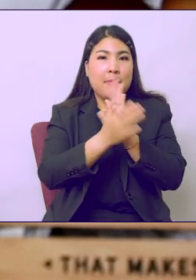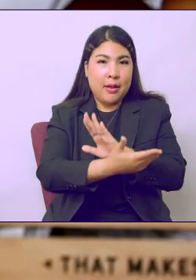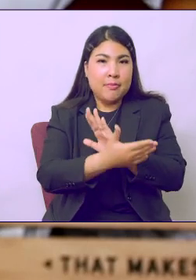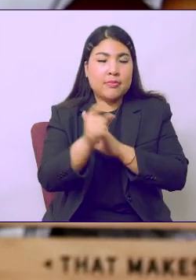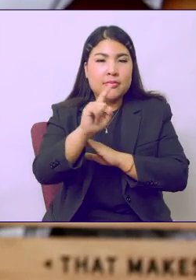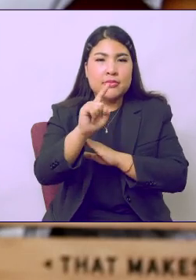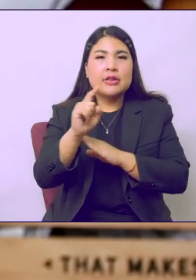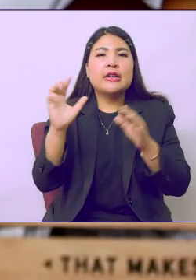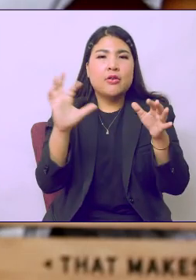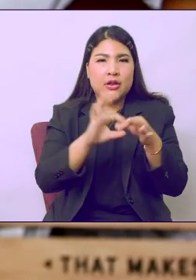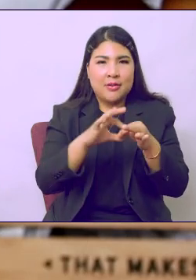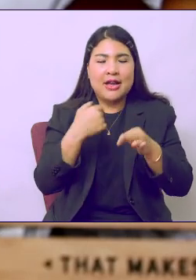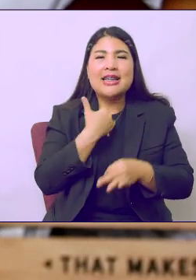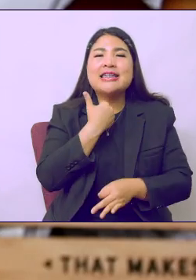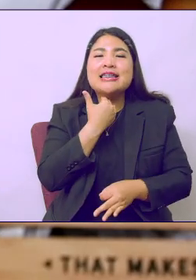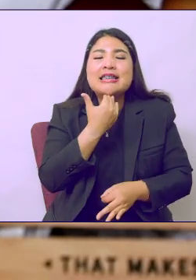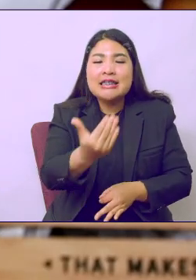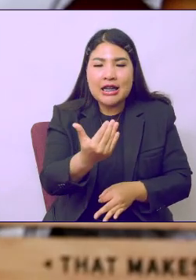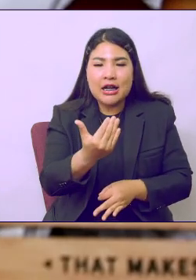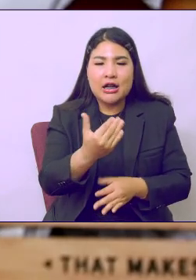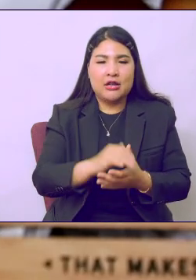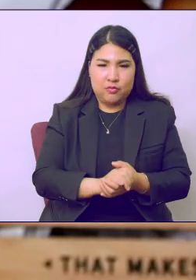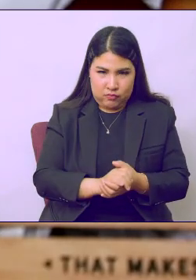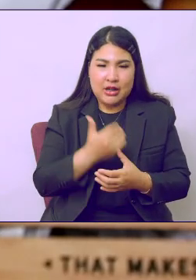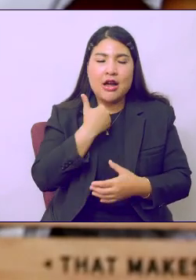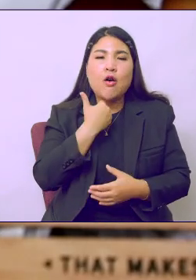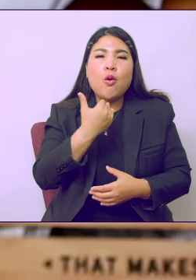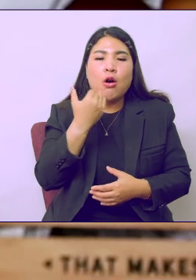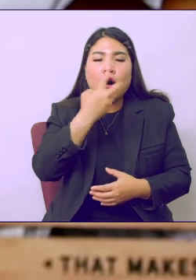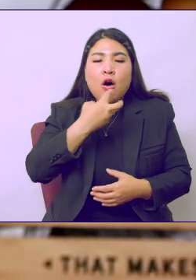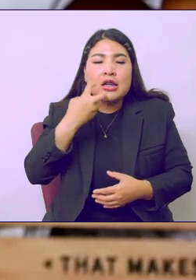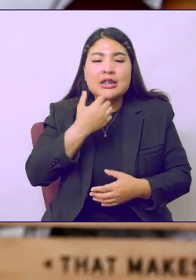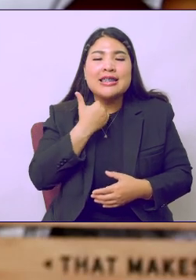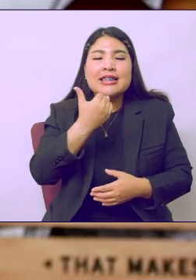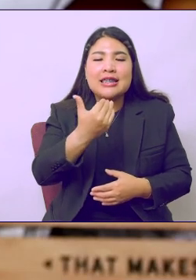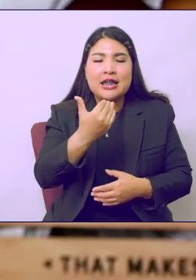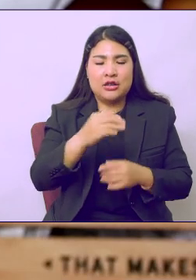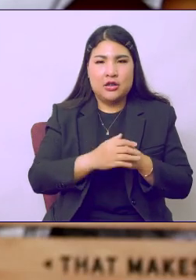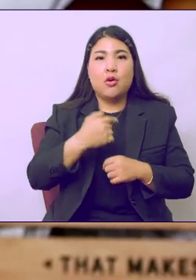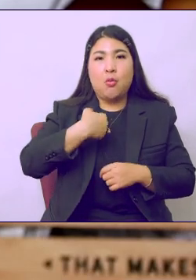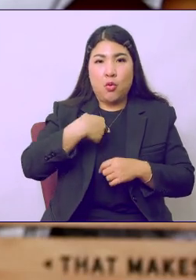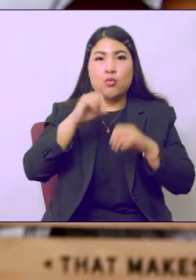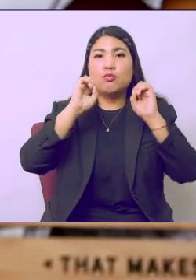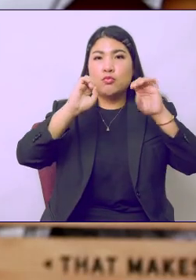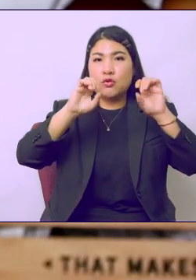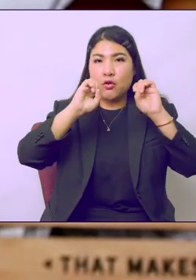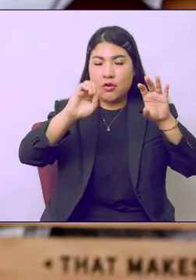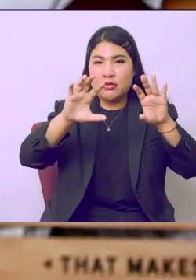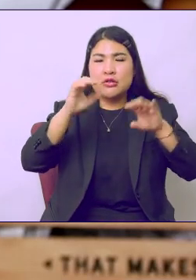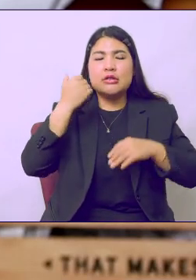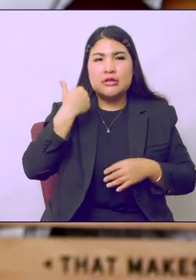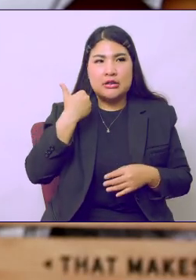CH chantingหรือการออกเสียงสวดนะแต่คราวเนี้ด้วยความที่ผมสอนเนี่ยแล้ว